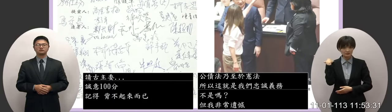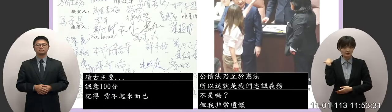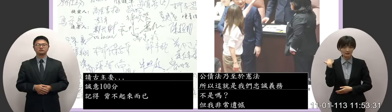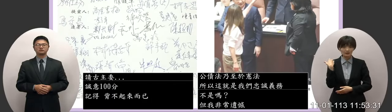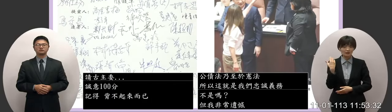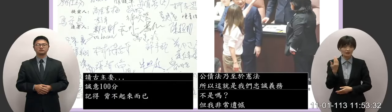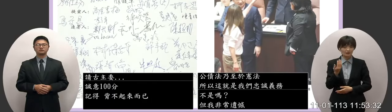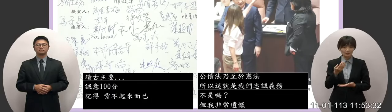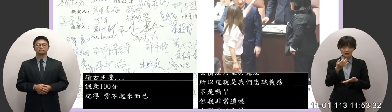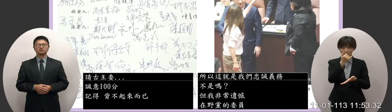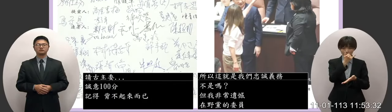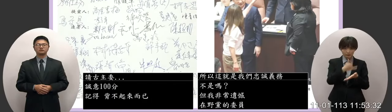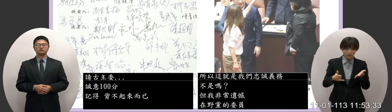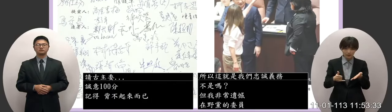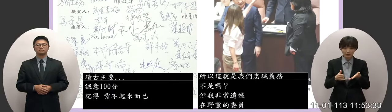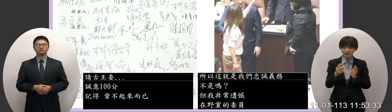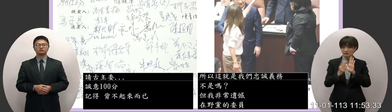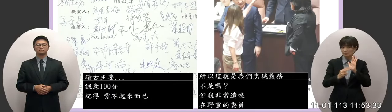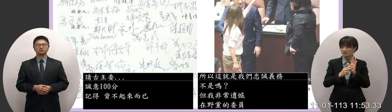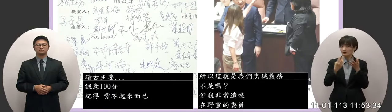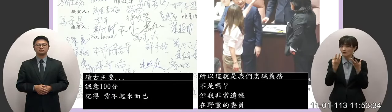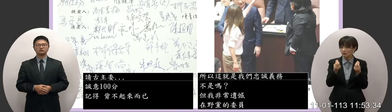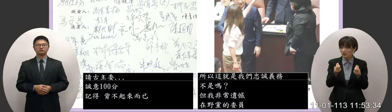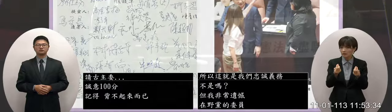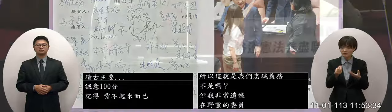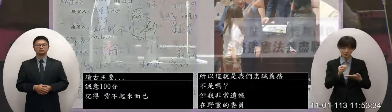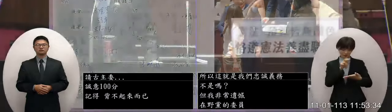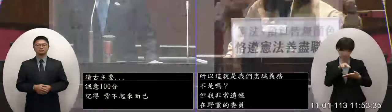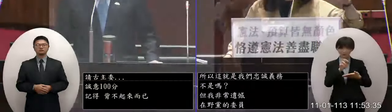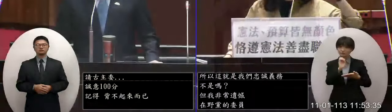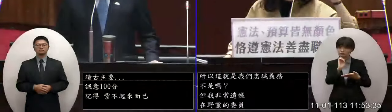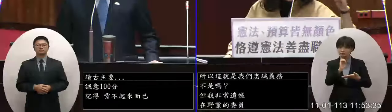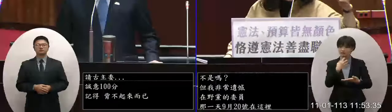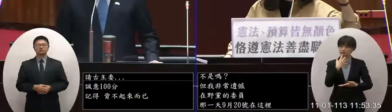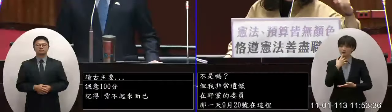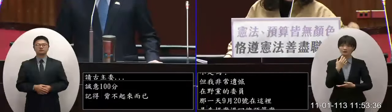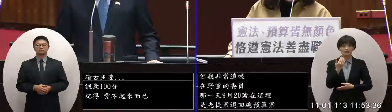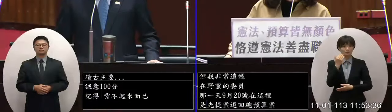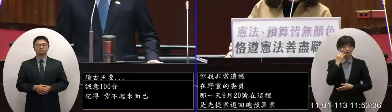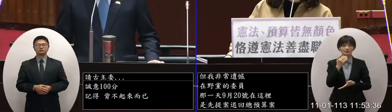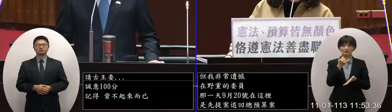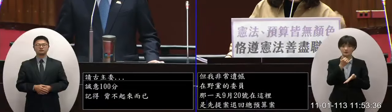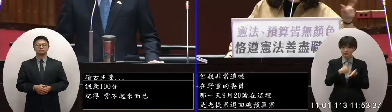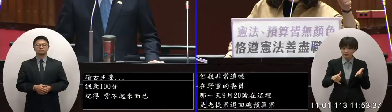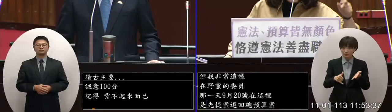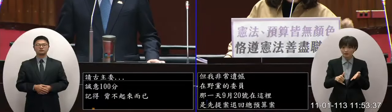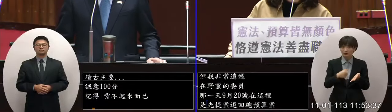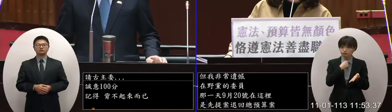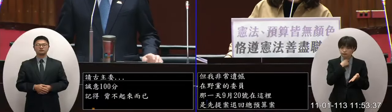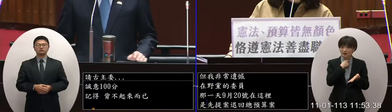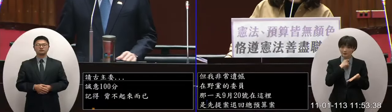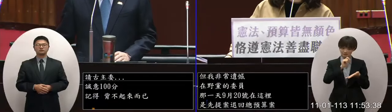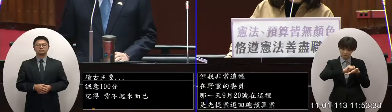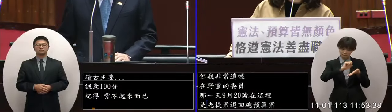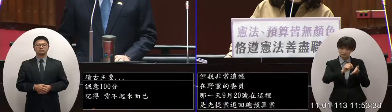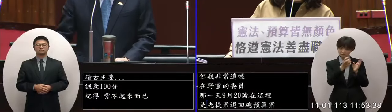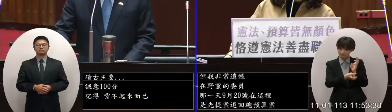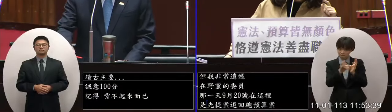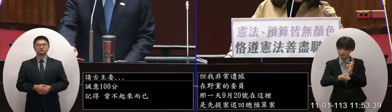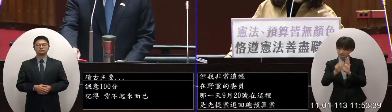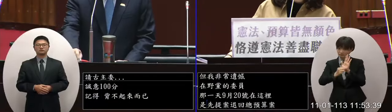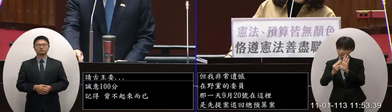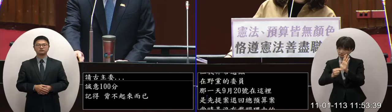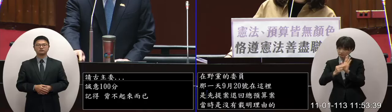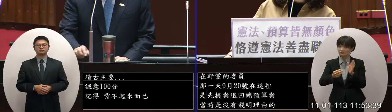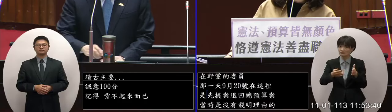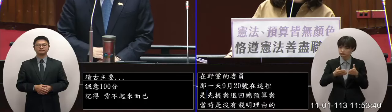头指得出来几次，都需要具细迷疑的提出你对于总预算编转的意见，如果你要退回的话。